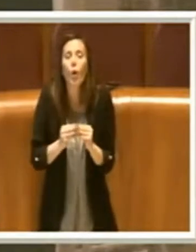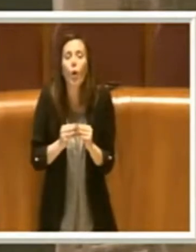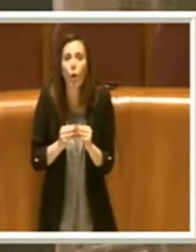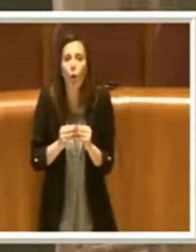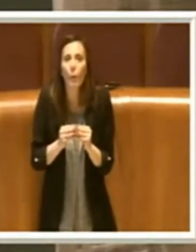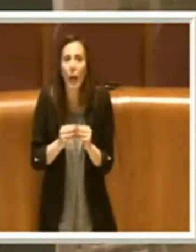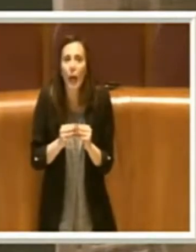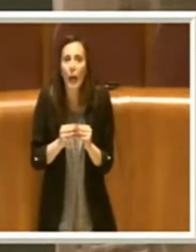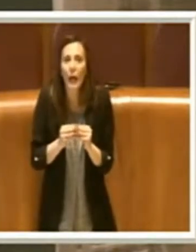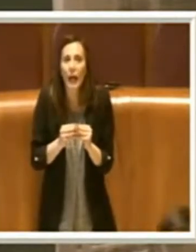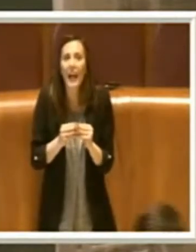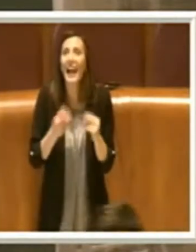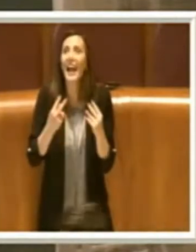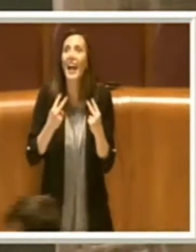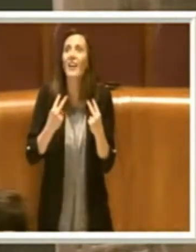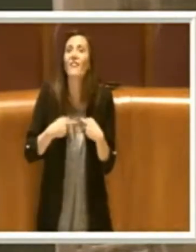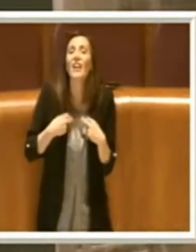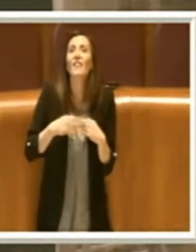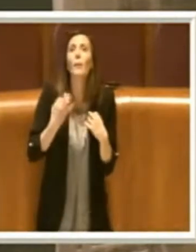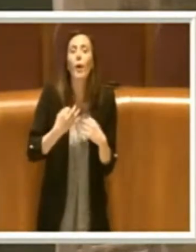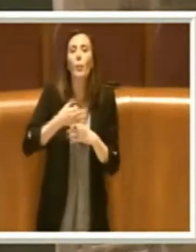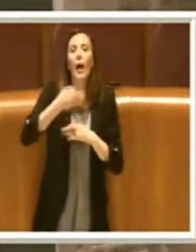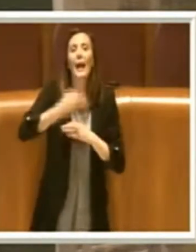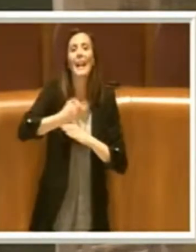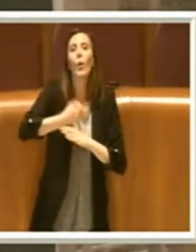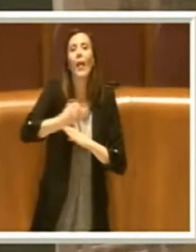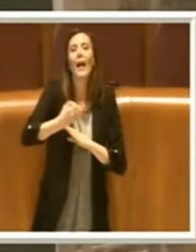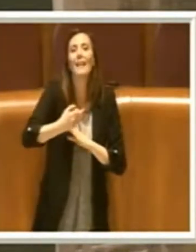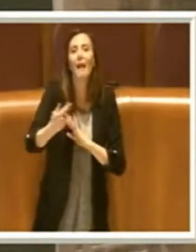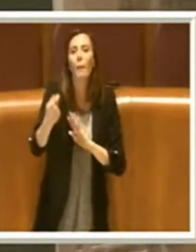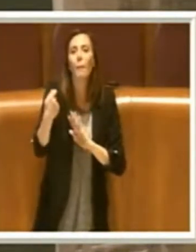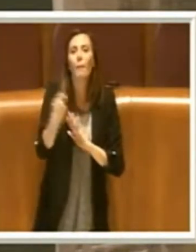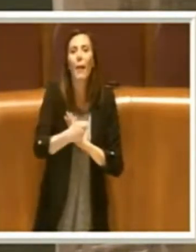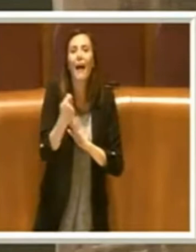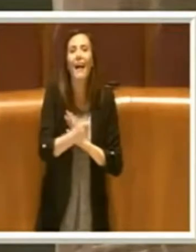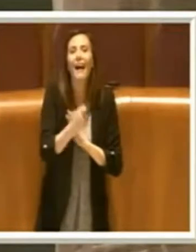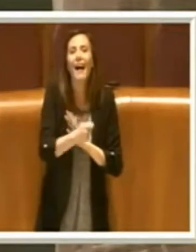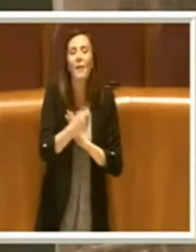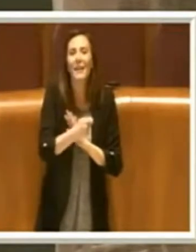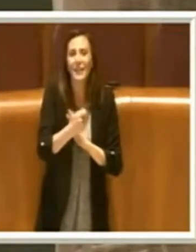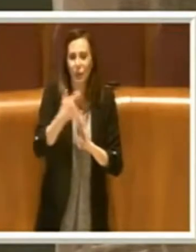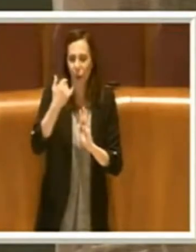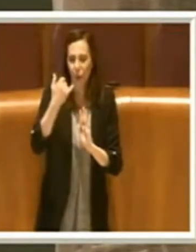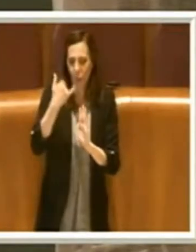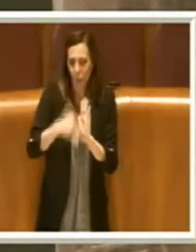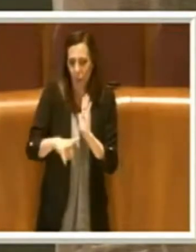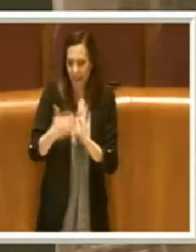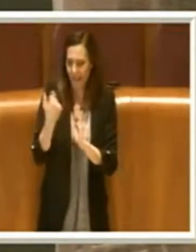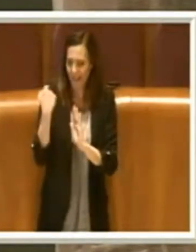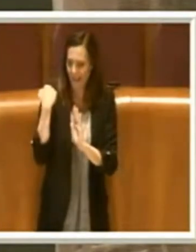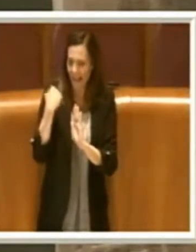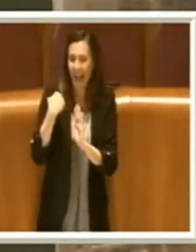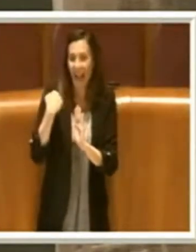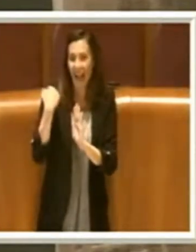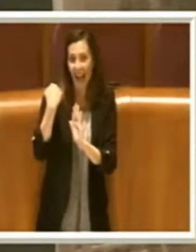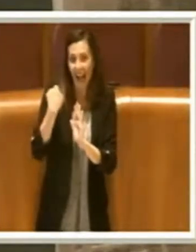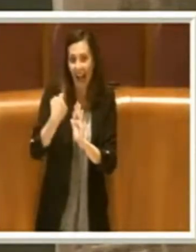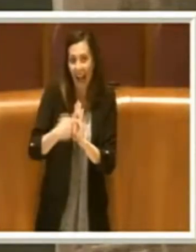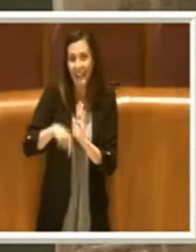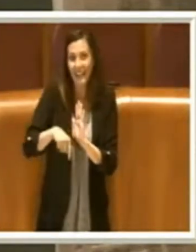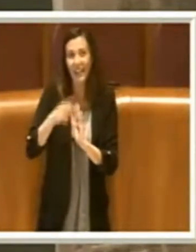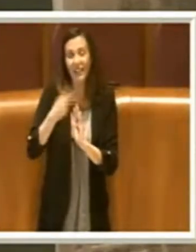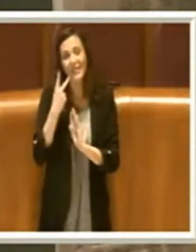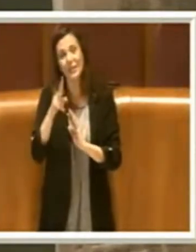la regolarità dei pagamenti semmai negli ultimi anni c'è stata una regolarità nei pagamenti visto che dal